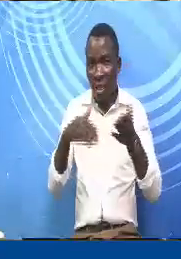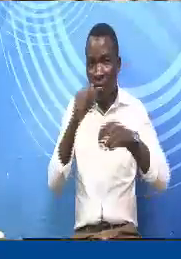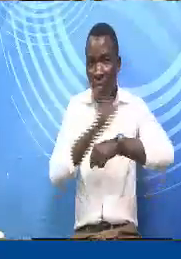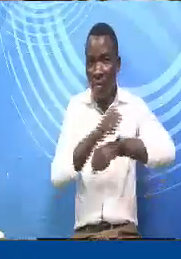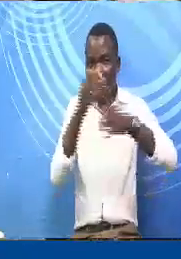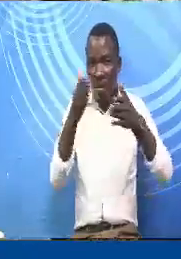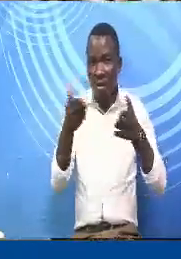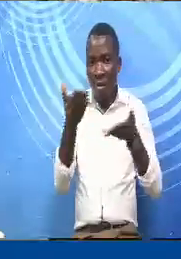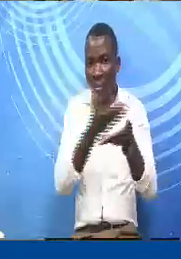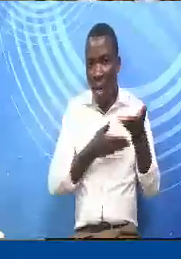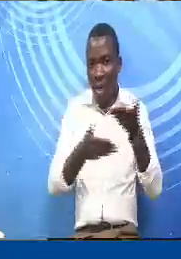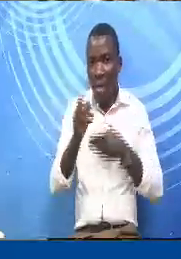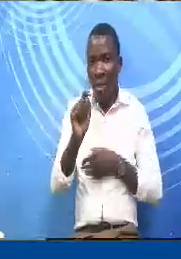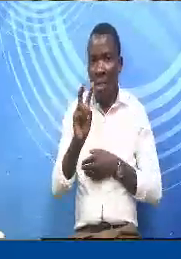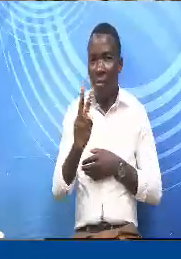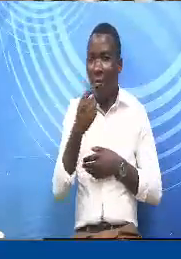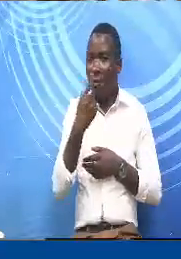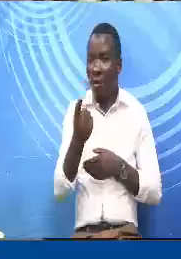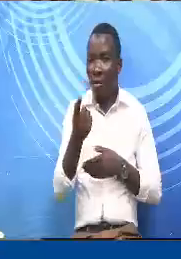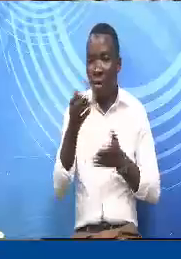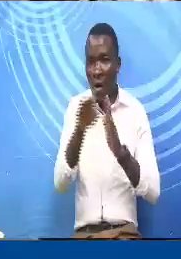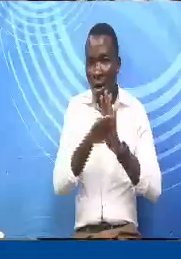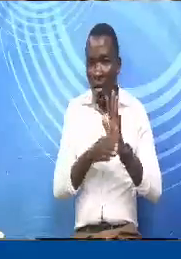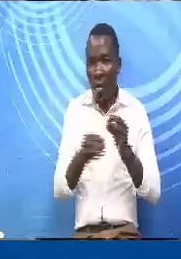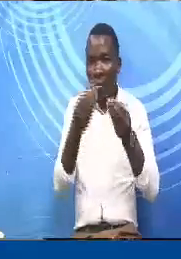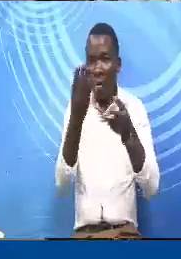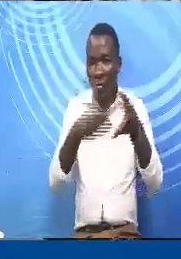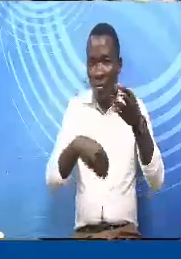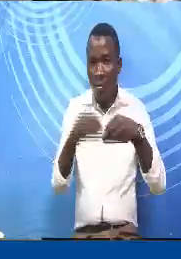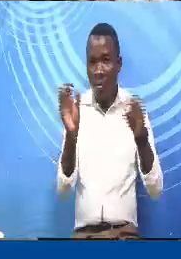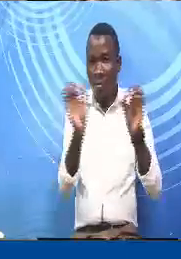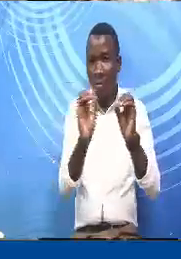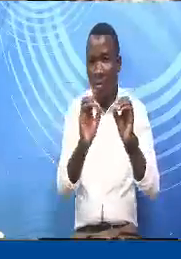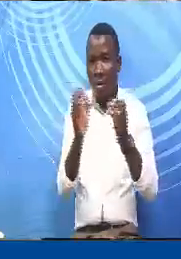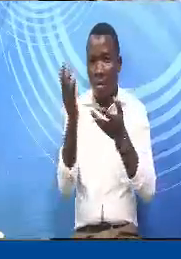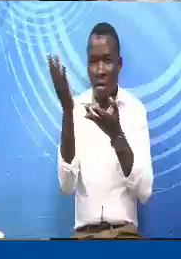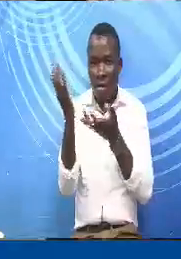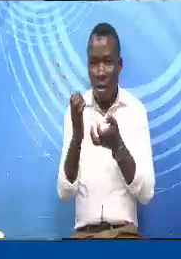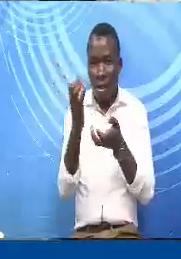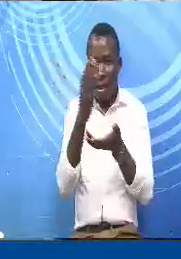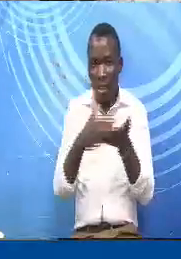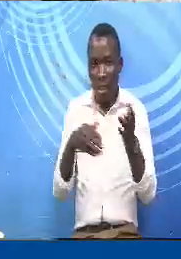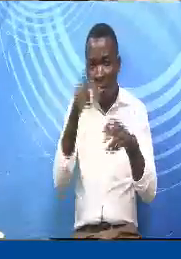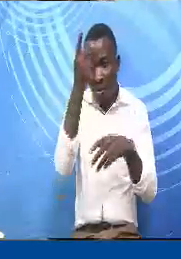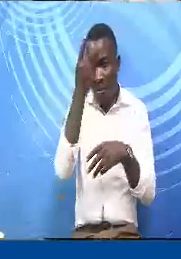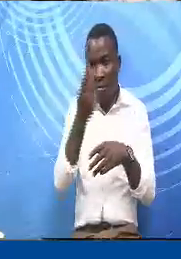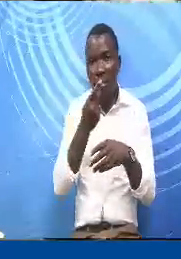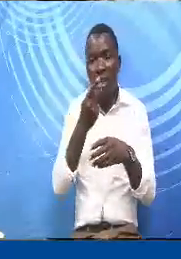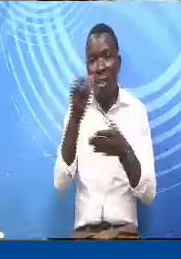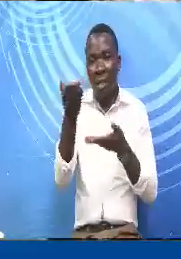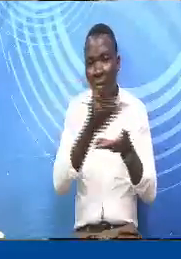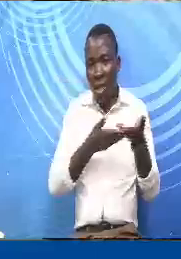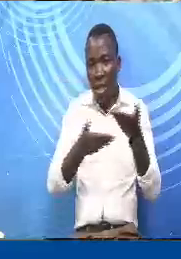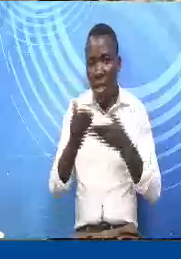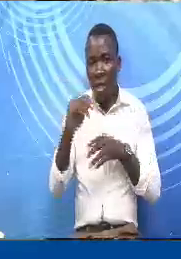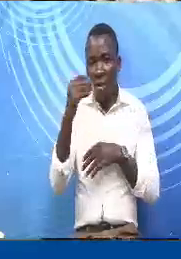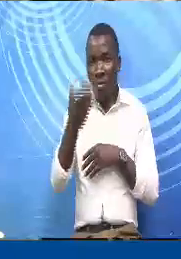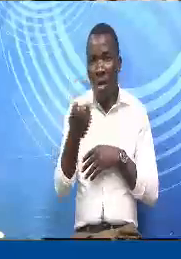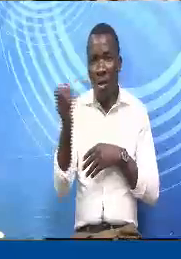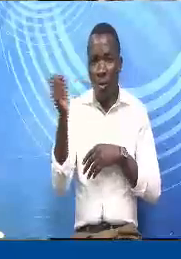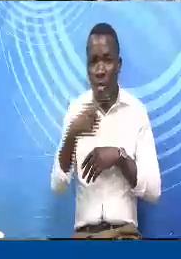gahunda idatanga umusaruro ikwiriye kuba yitezweho. Bamwe mu babyeyi baganiriye na BTN TV nyuma y'uku kwezi batangaje ko